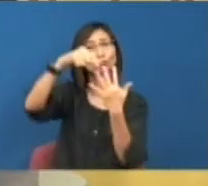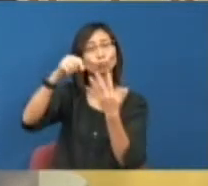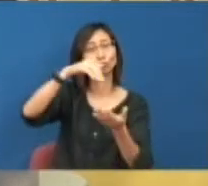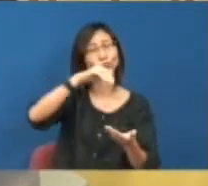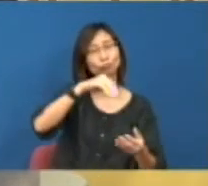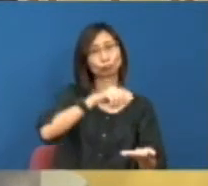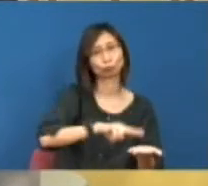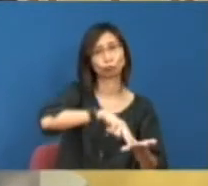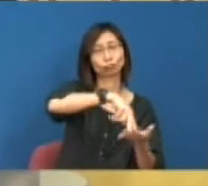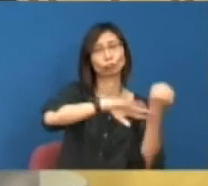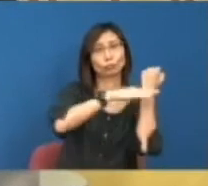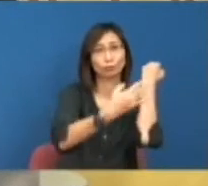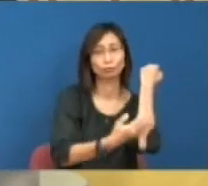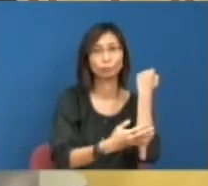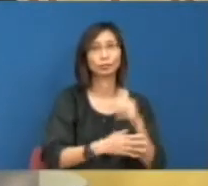政府，即是特首